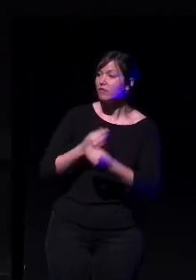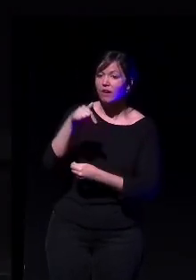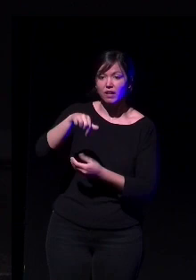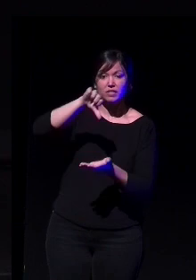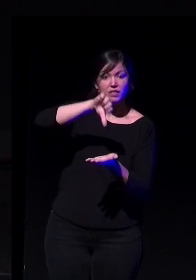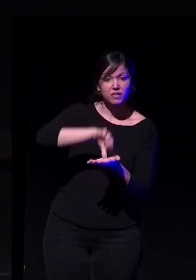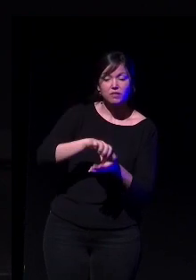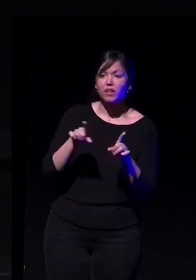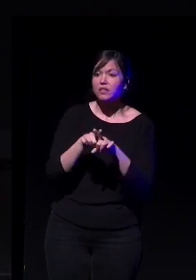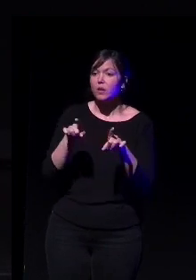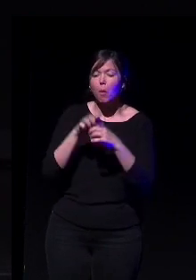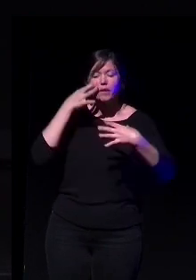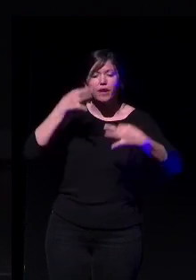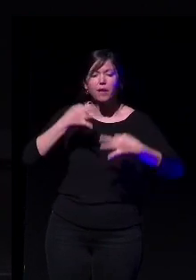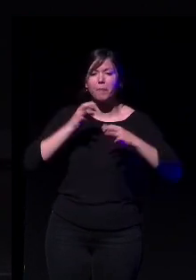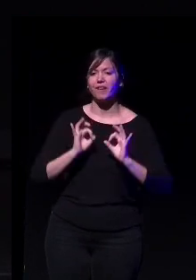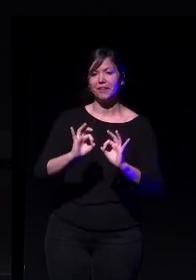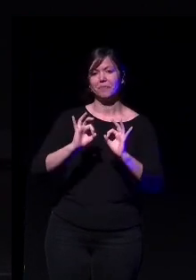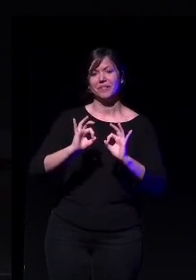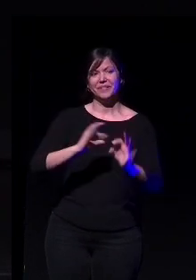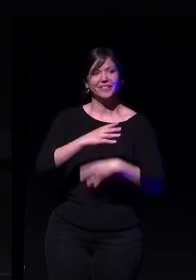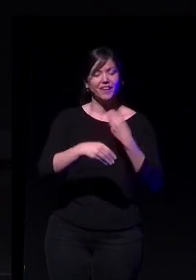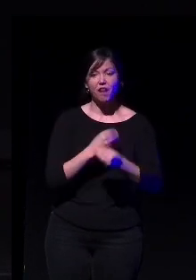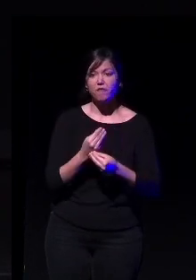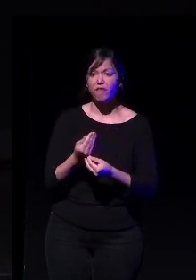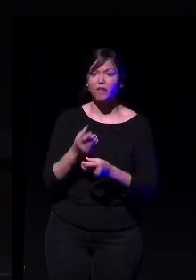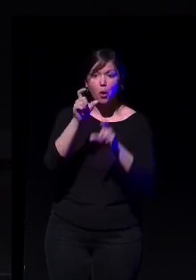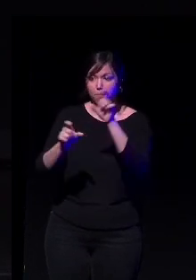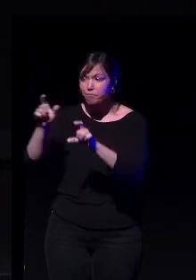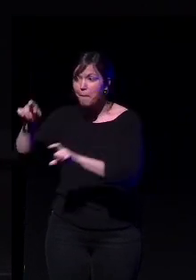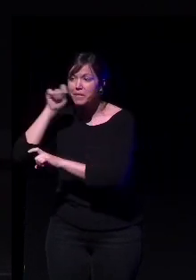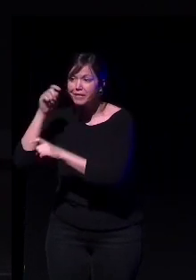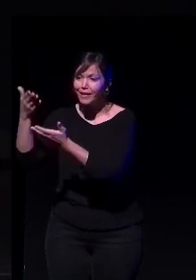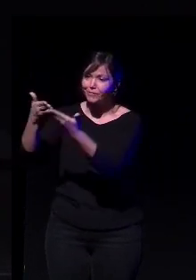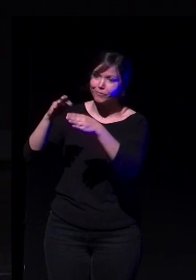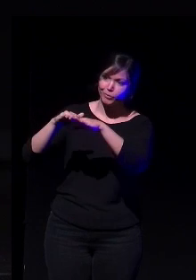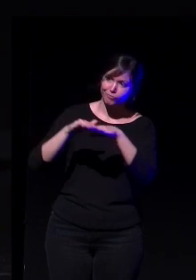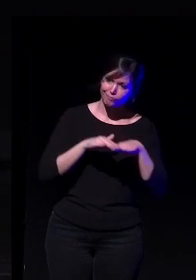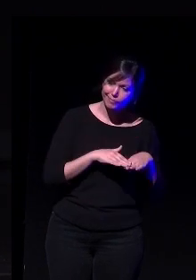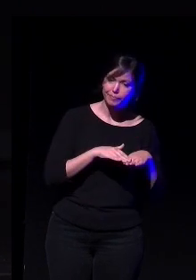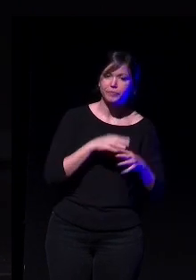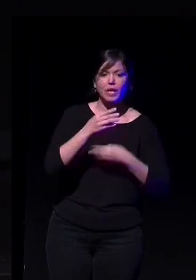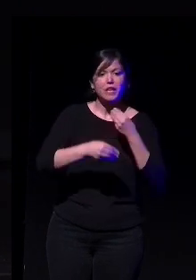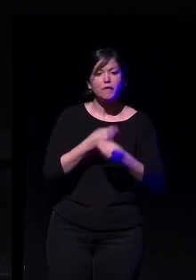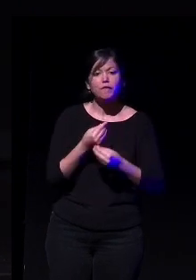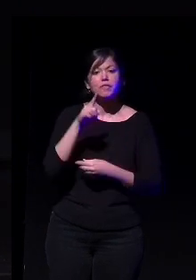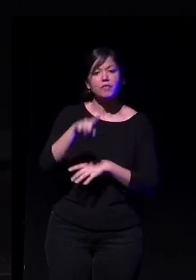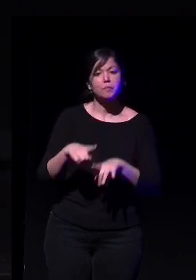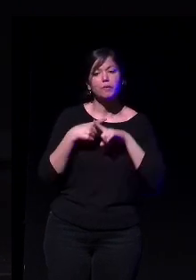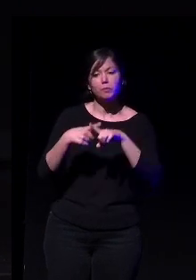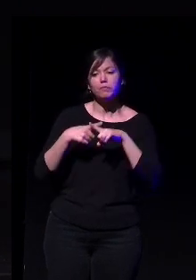ciutat sigui realment especial, acollint els visitants, compartint les seves històries i fent,